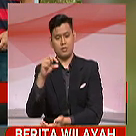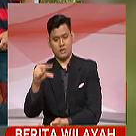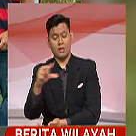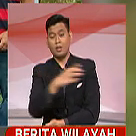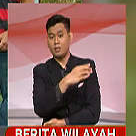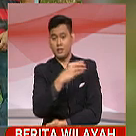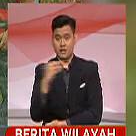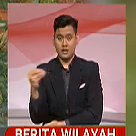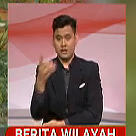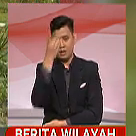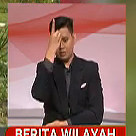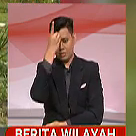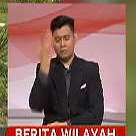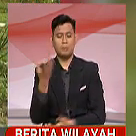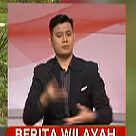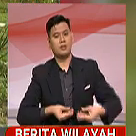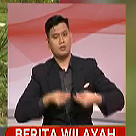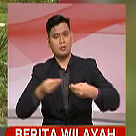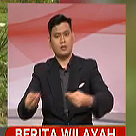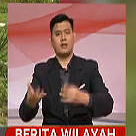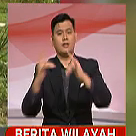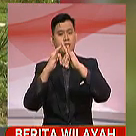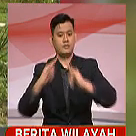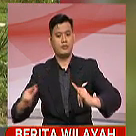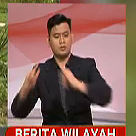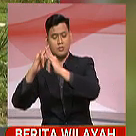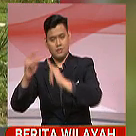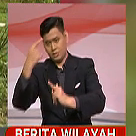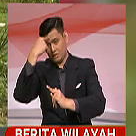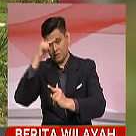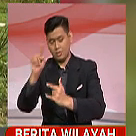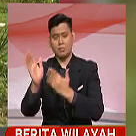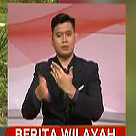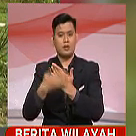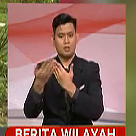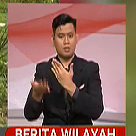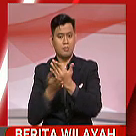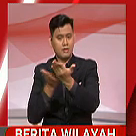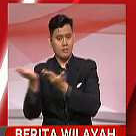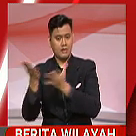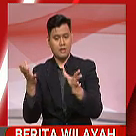Klinik Kesihatan Perancangan Ranau untuk kemudahan pesakit yang mendapatkan rawatan di klinik berkenaan.